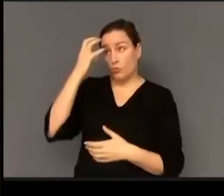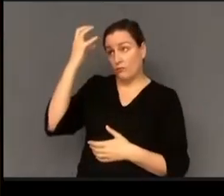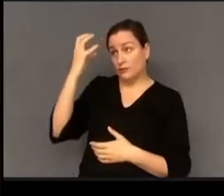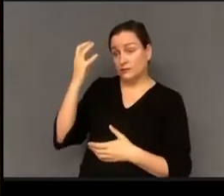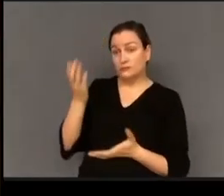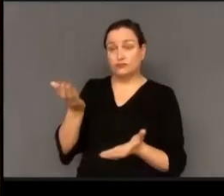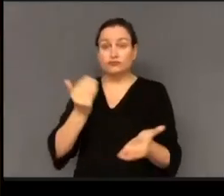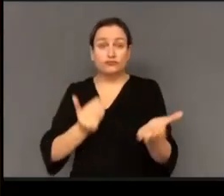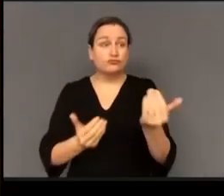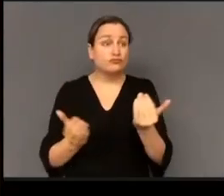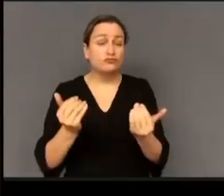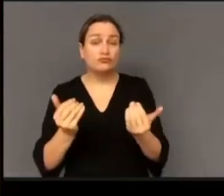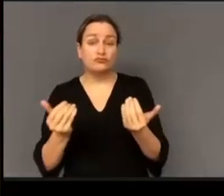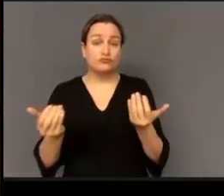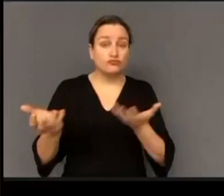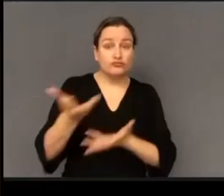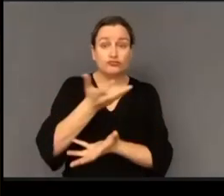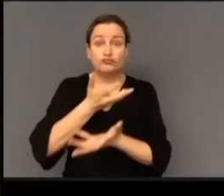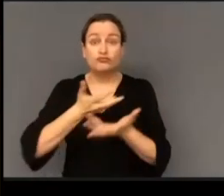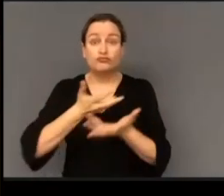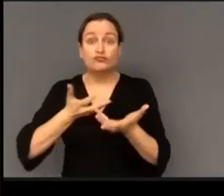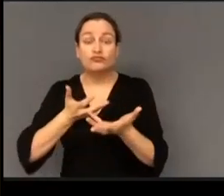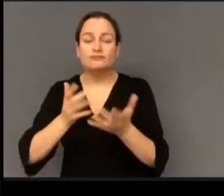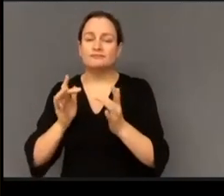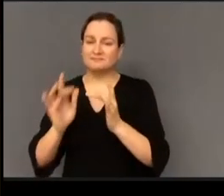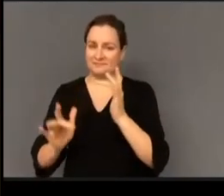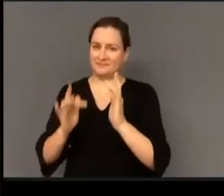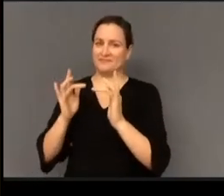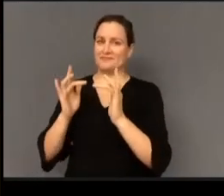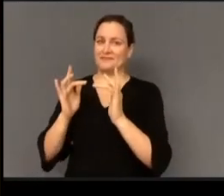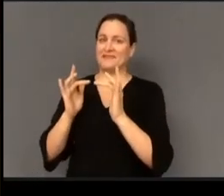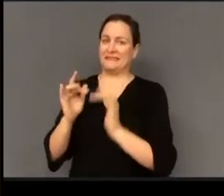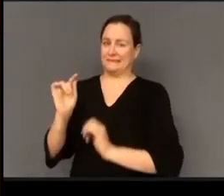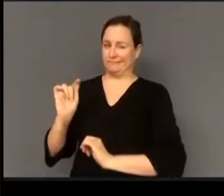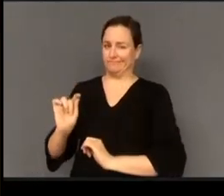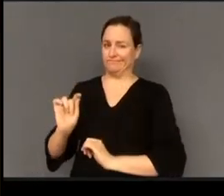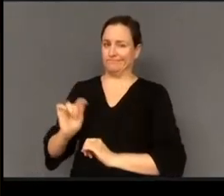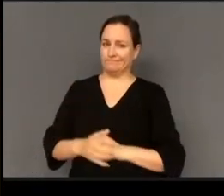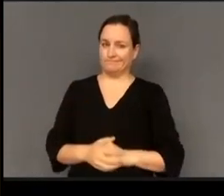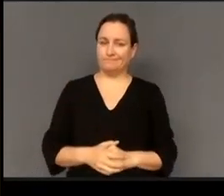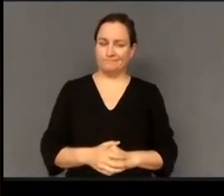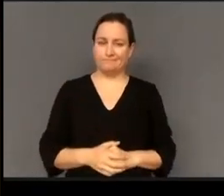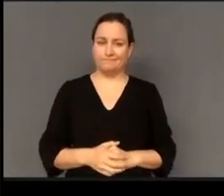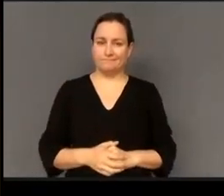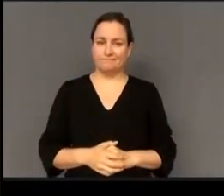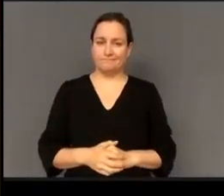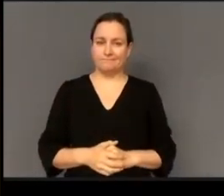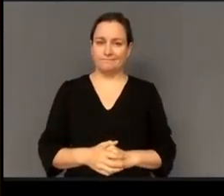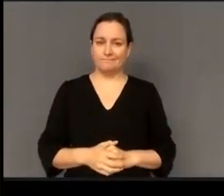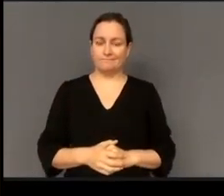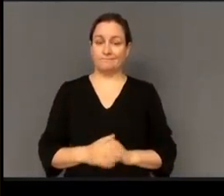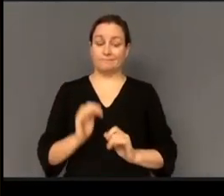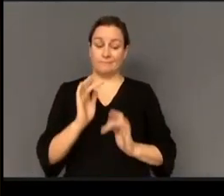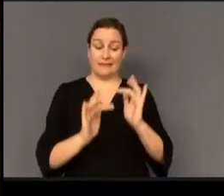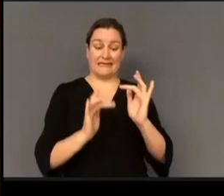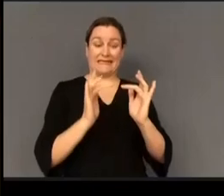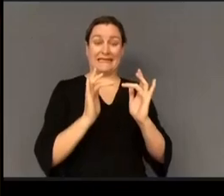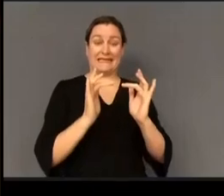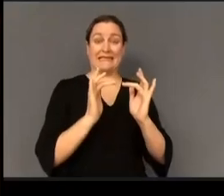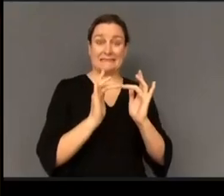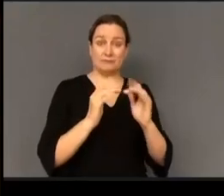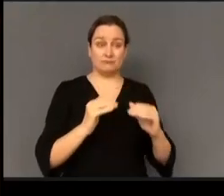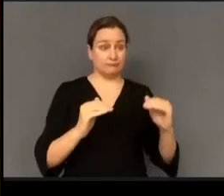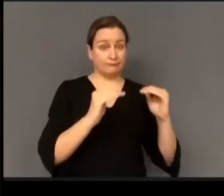で分断のないインターネットは開発保険安全保障といっ